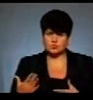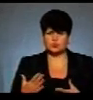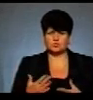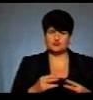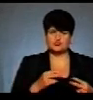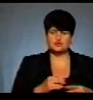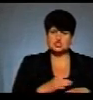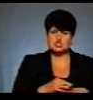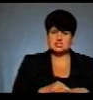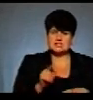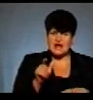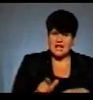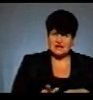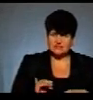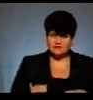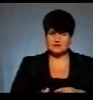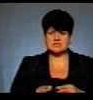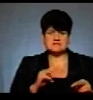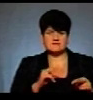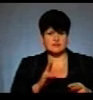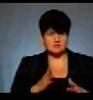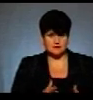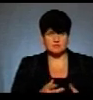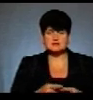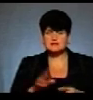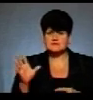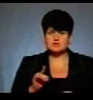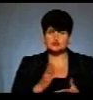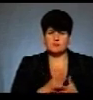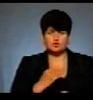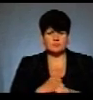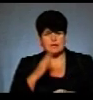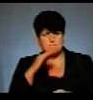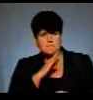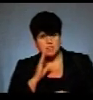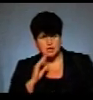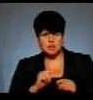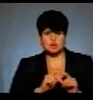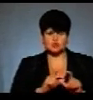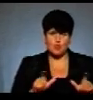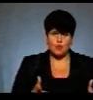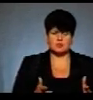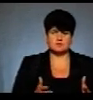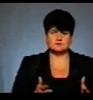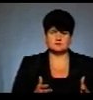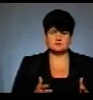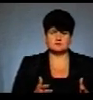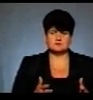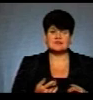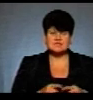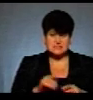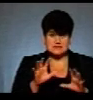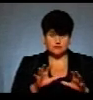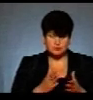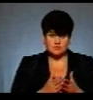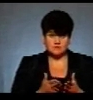свідкам. Це те, що має робити школа, це те, що мають робити батьки. Тобто в законі це зараз діє чи ні? Цієї